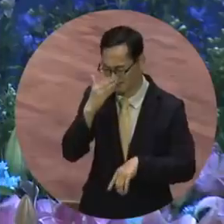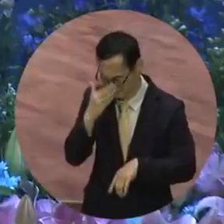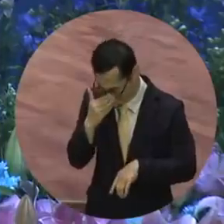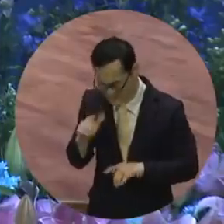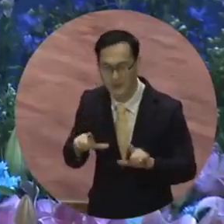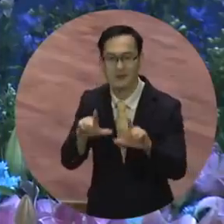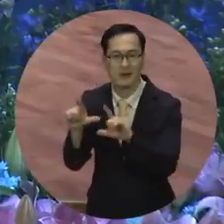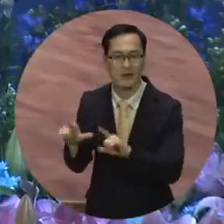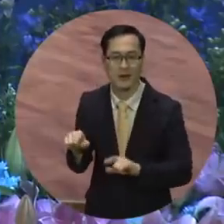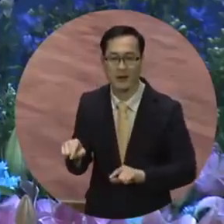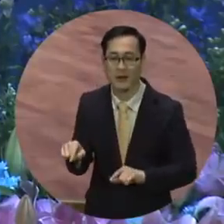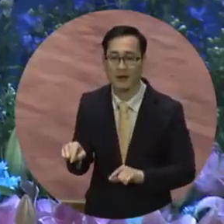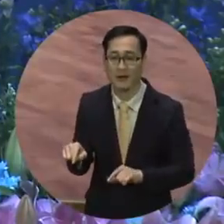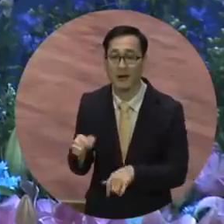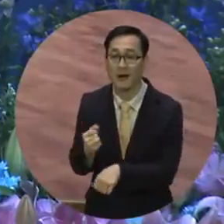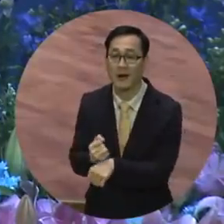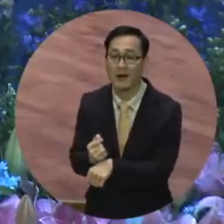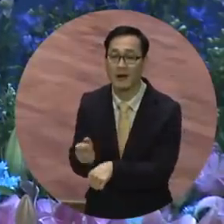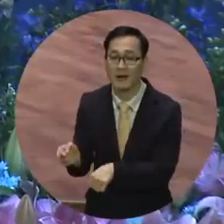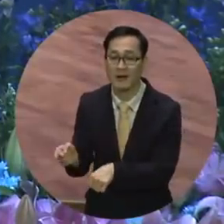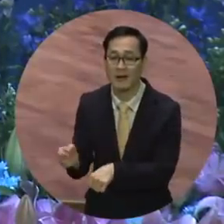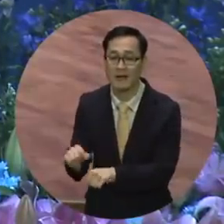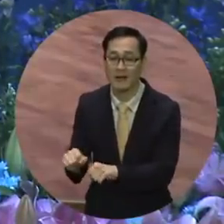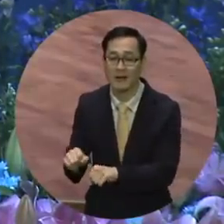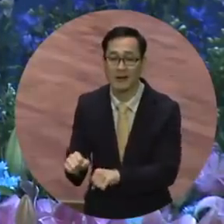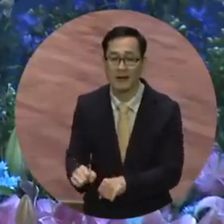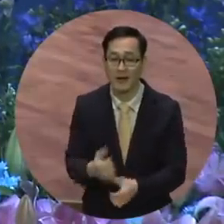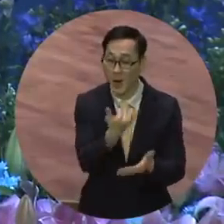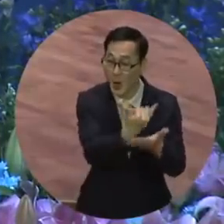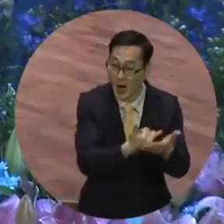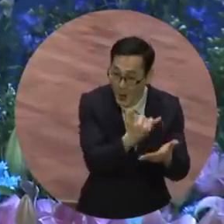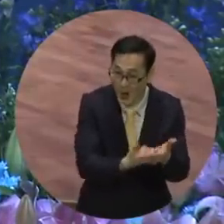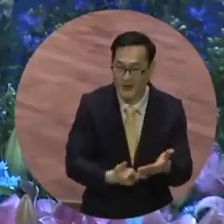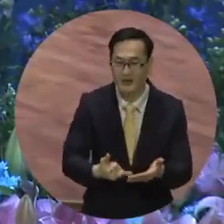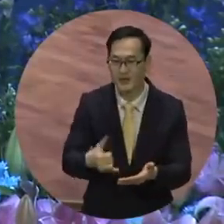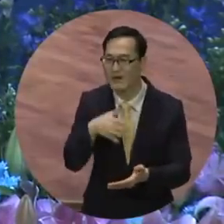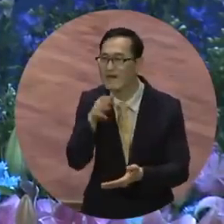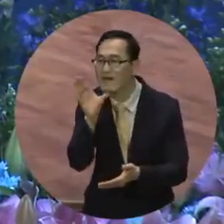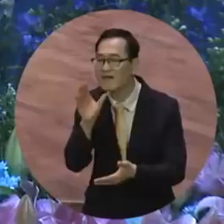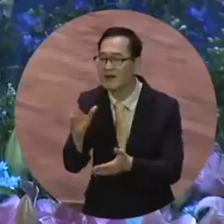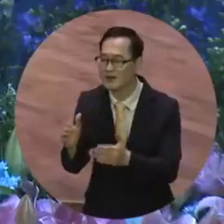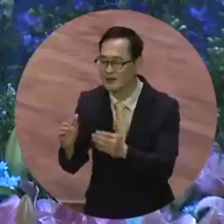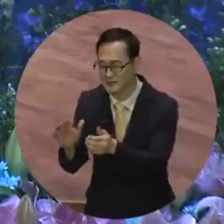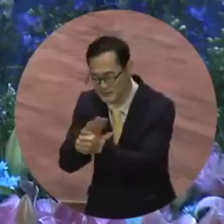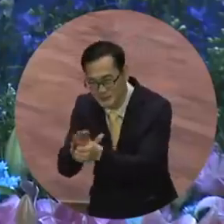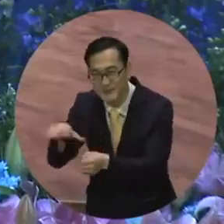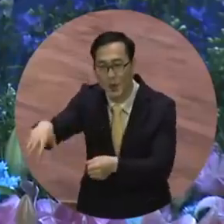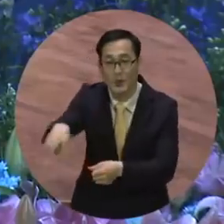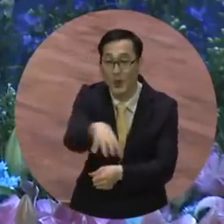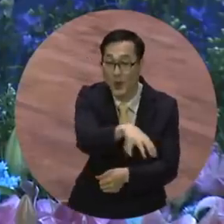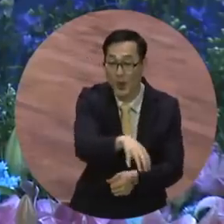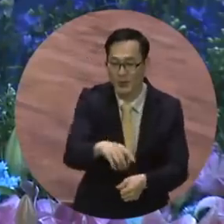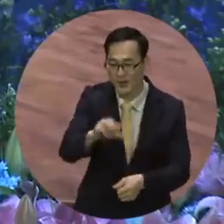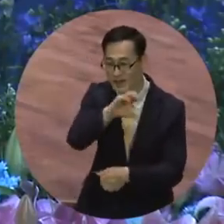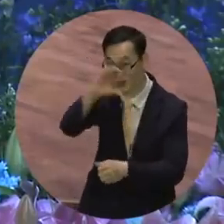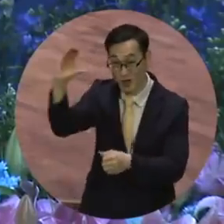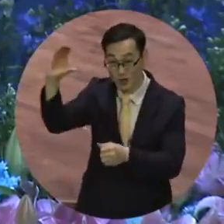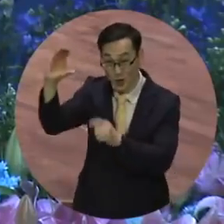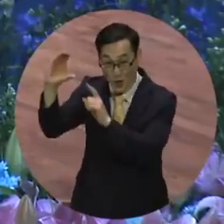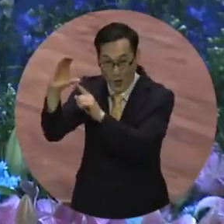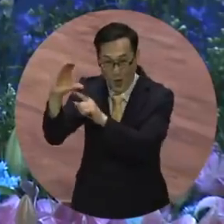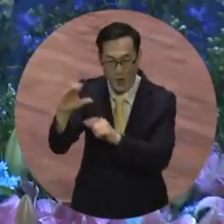그 우리나라에 이미 고아원, 양로원 이런 그 천주교 불교가요. 이 막 선행을 해서 어떻게 하니